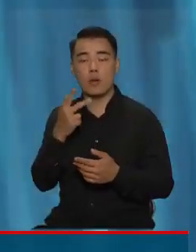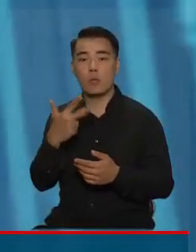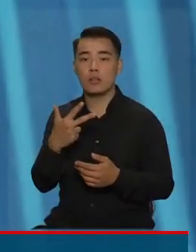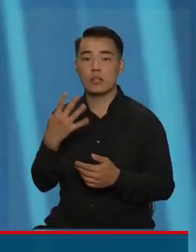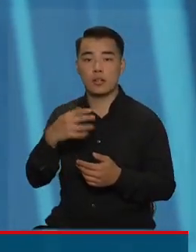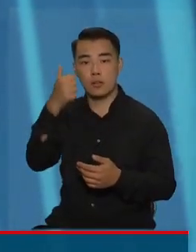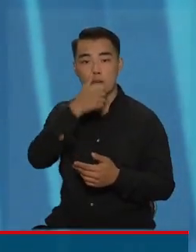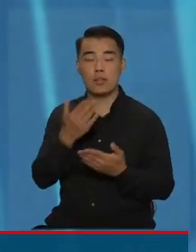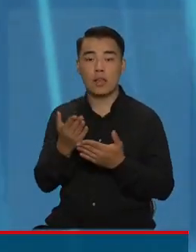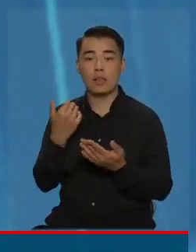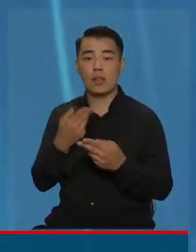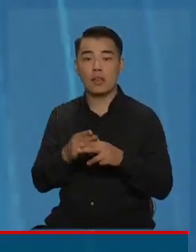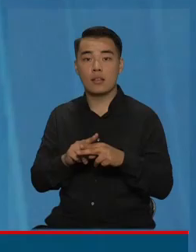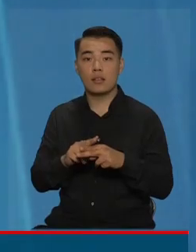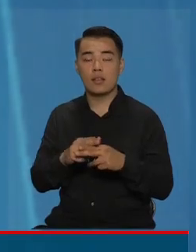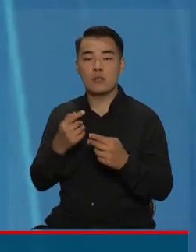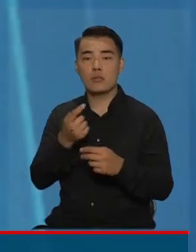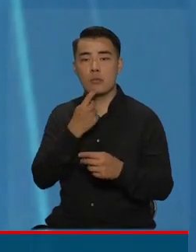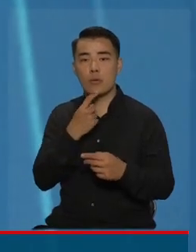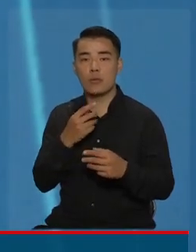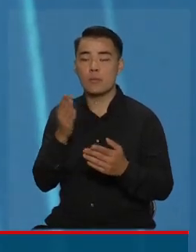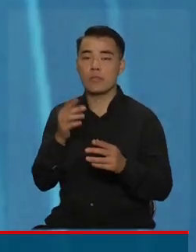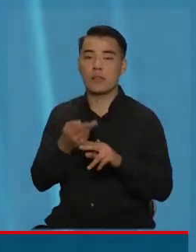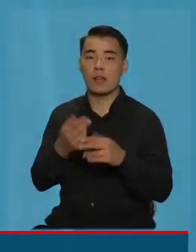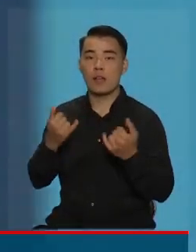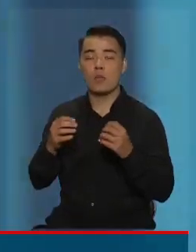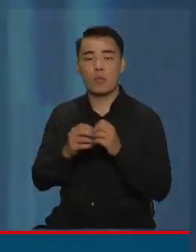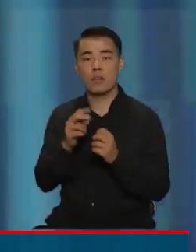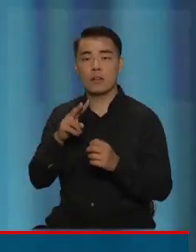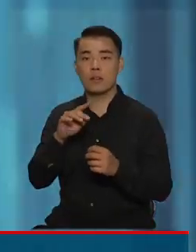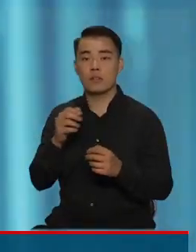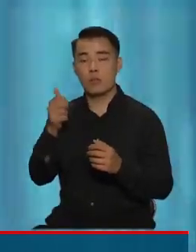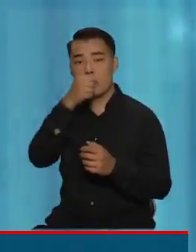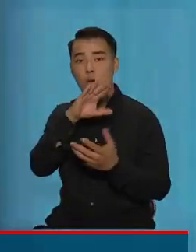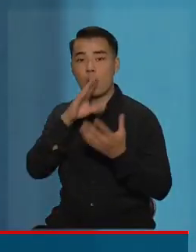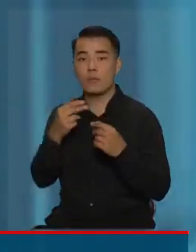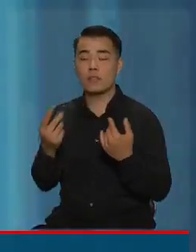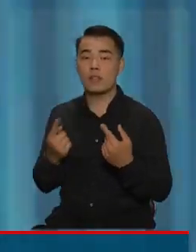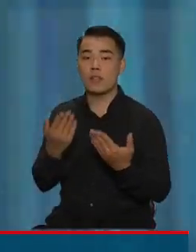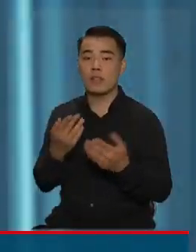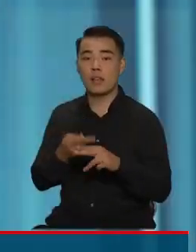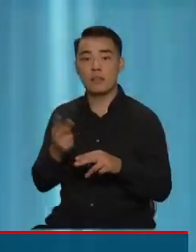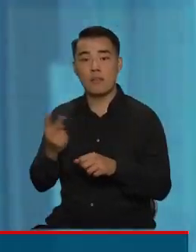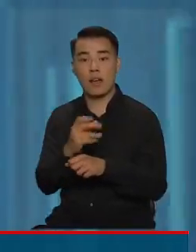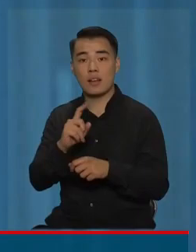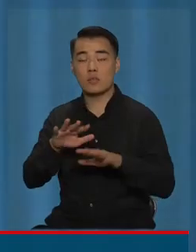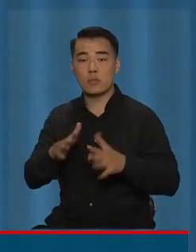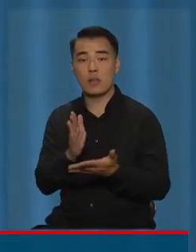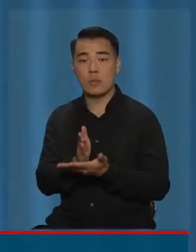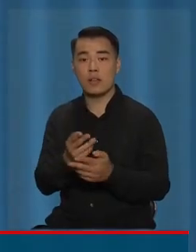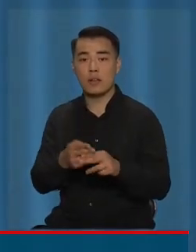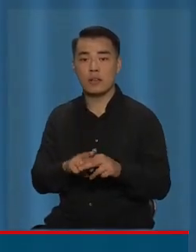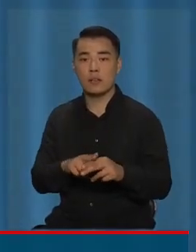жыл бұрын бұндай қиын жылдар бір 10 жылда бір рет, 10 жылда екі рет кездесе, ол шынымен де